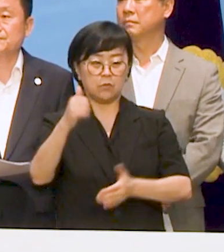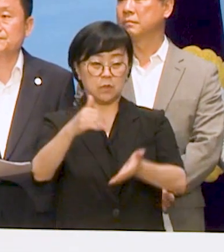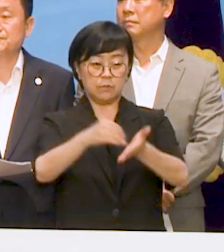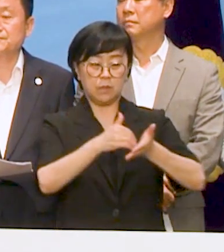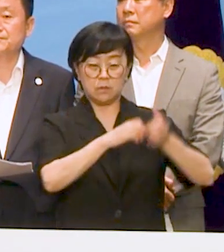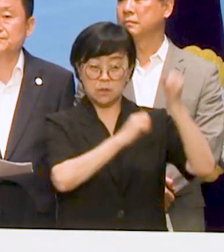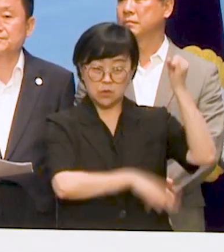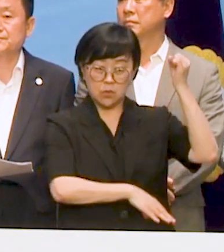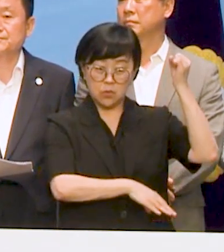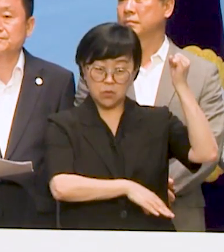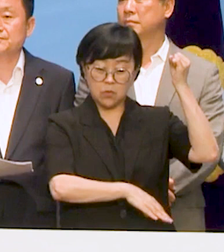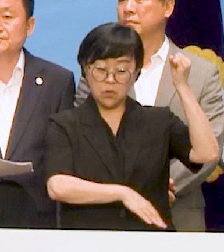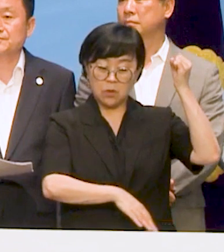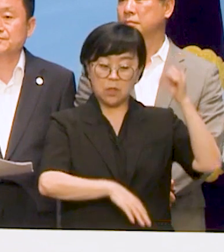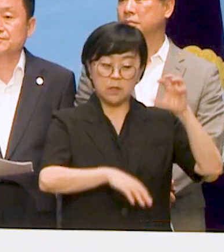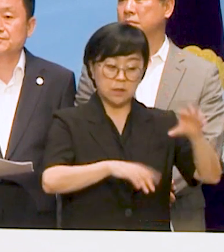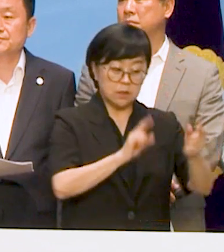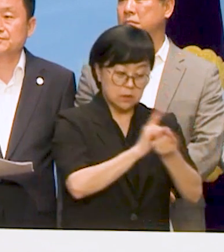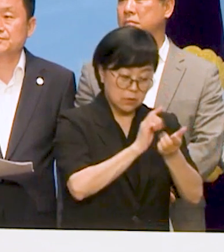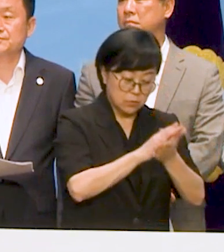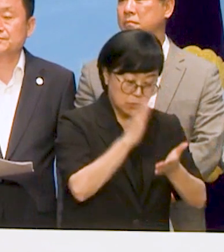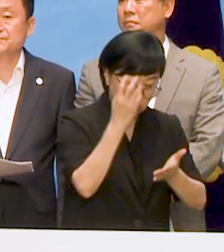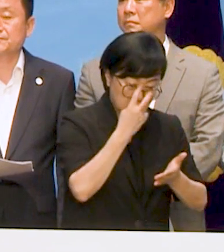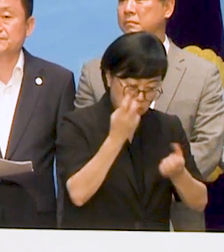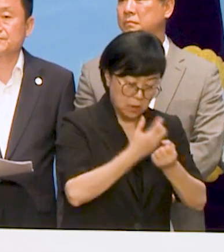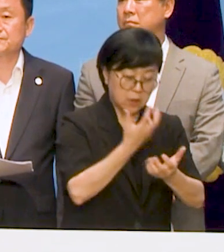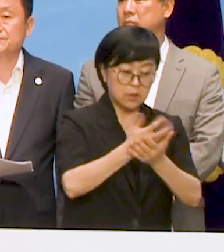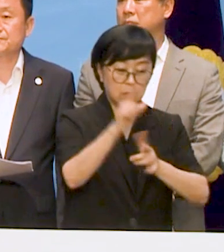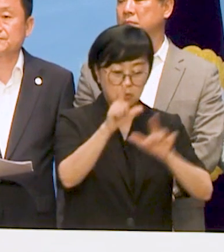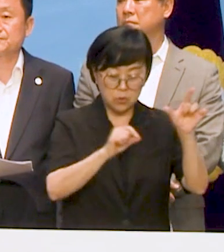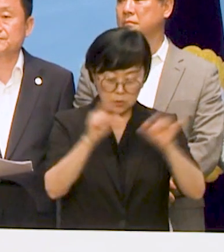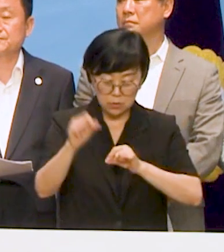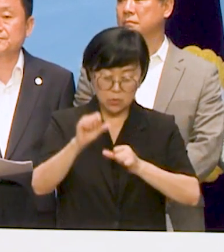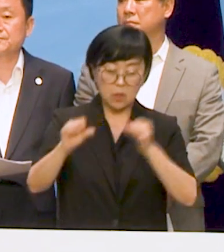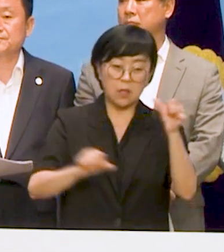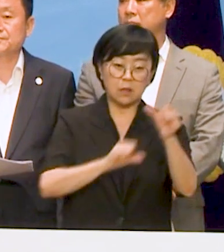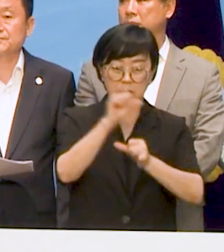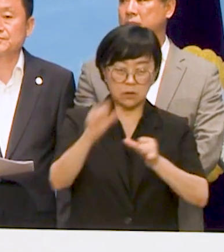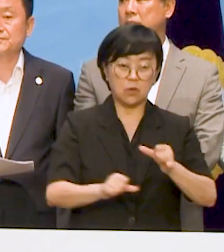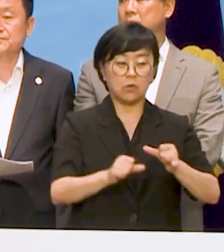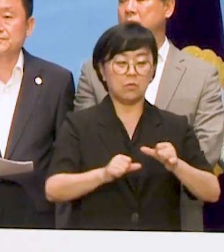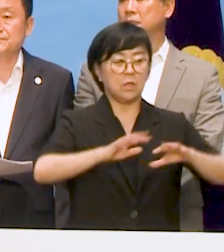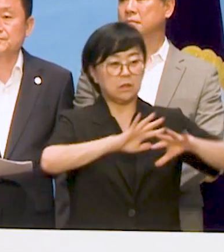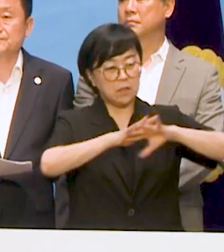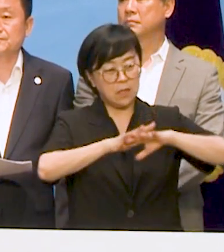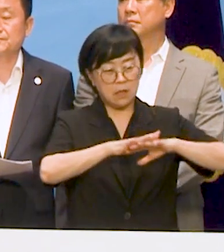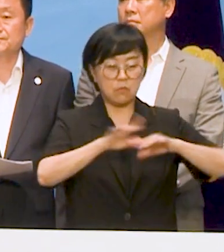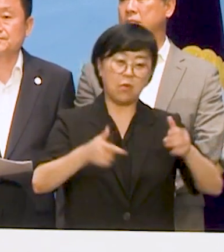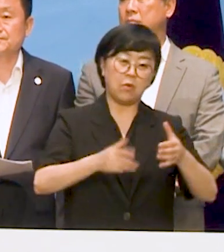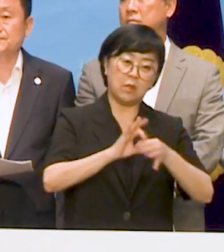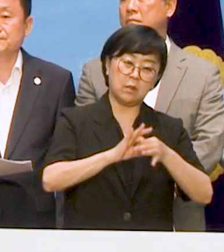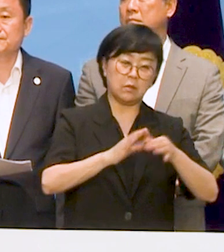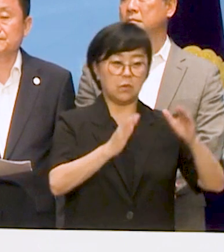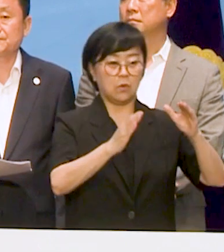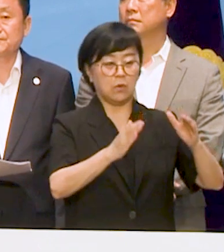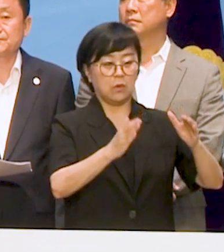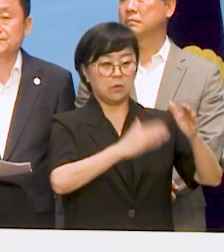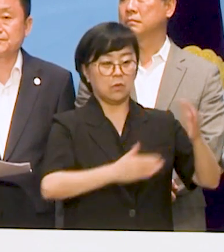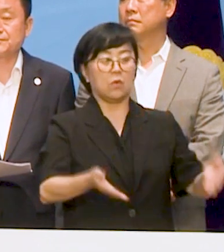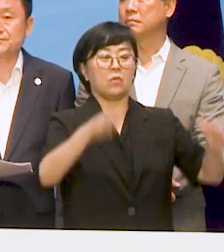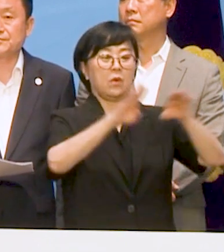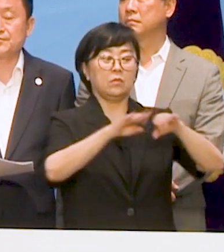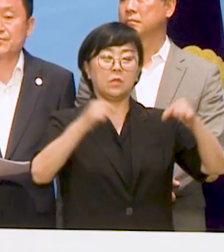대안을 기초로 현장조사 관련 자료 입수 환경조사 지영조사 관계기관 협의